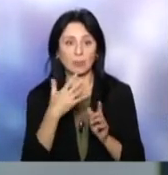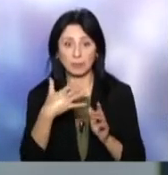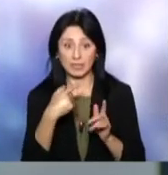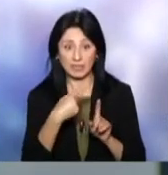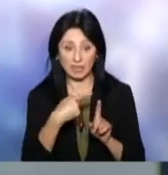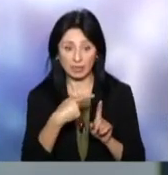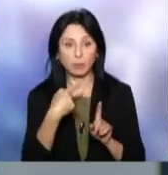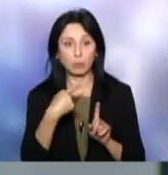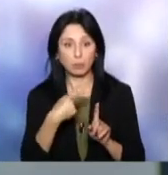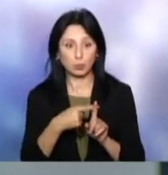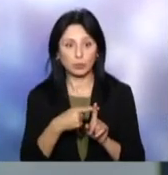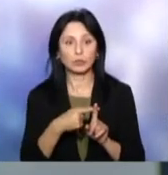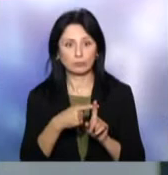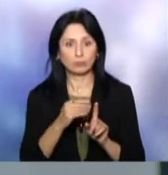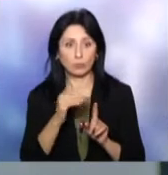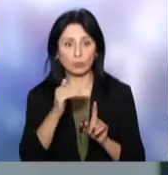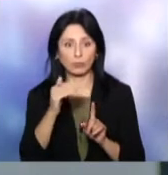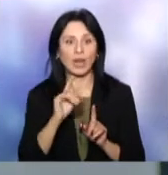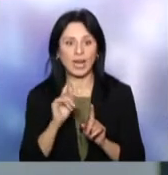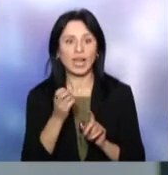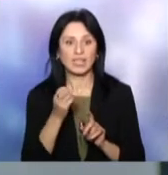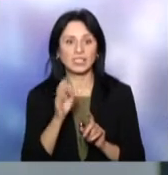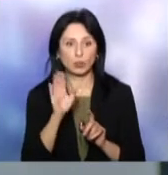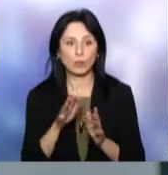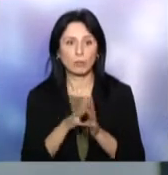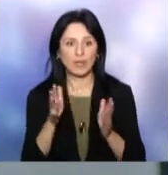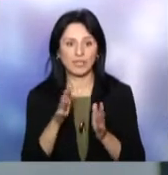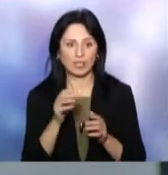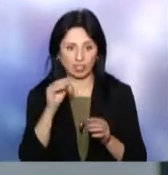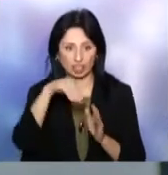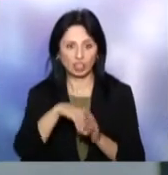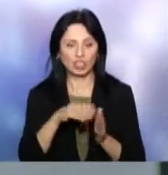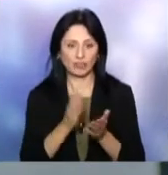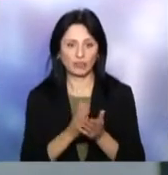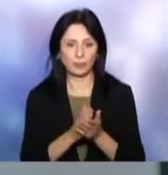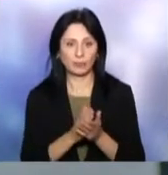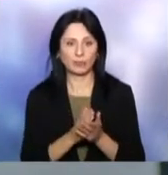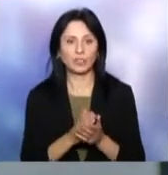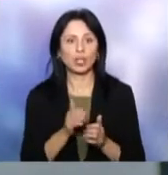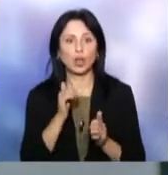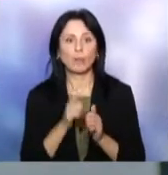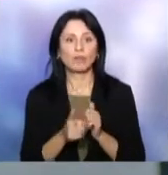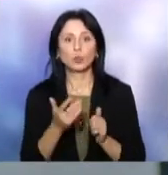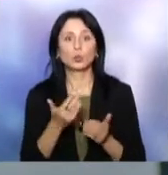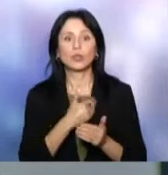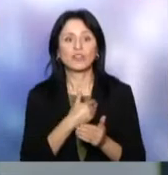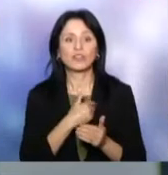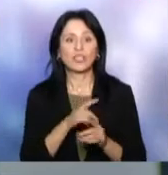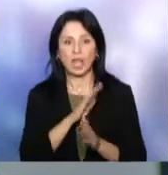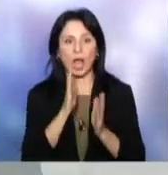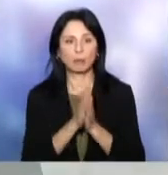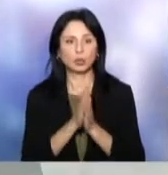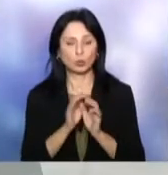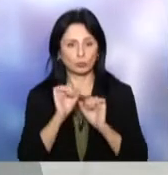ციფრები ასევე გულისხმობს, რომ რაღაცა კიდევ უფრო მეტი კომპონენტი არის შესული. ყოველ შემთხვევაში, თუ გვინდა, რომ ჩვენ აბსოლუტურად